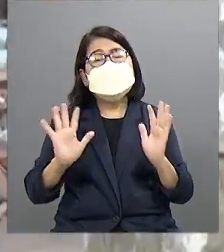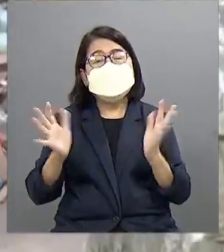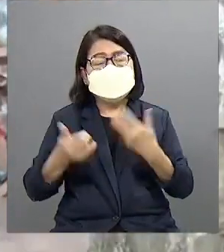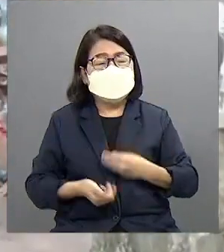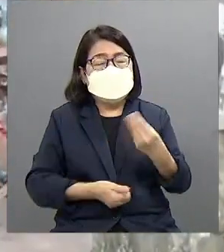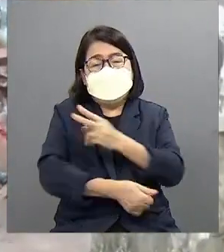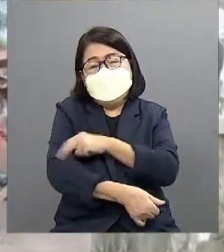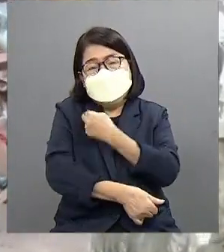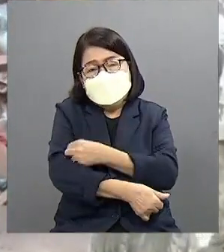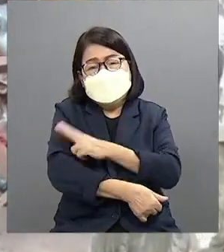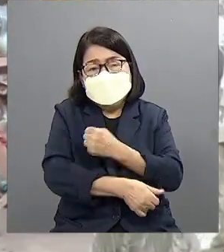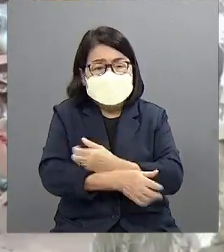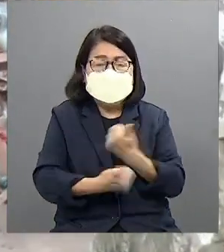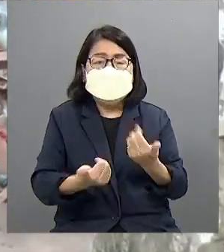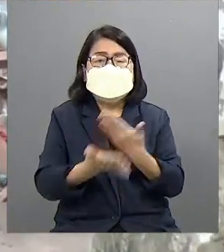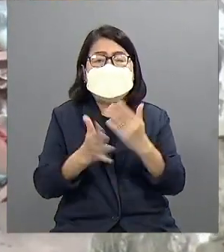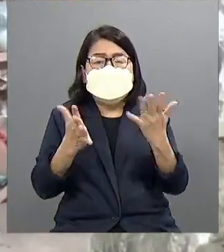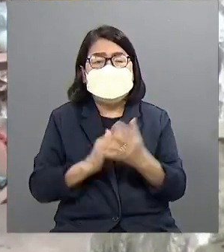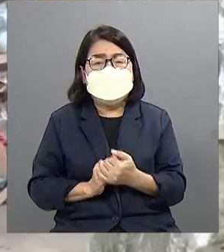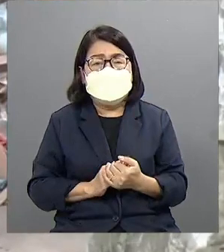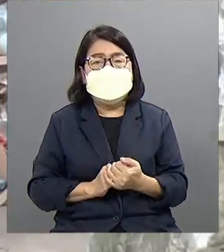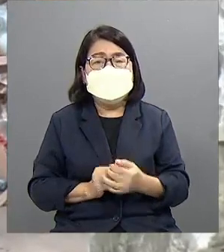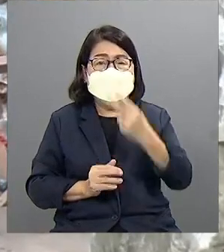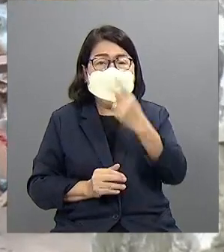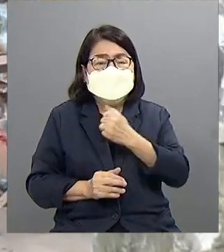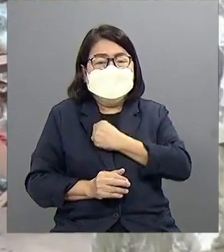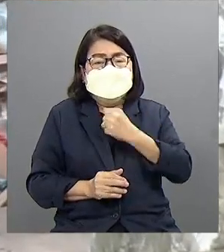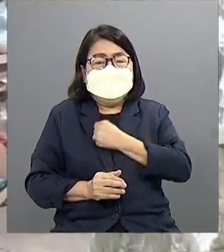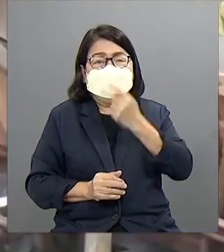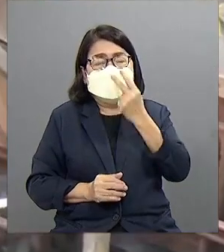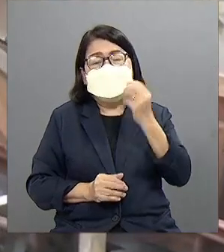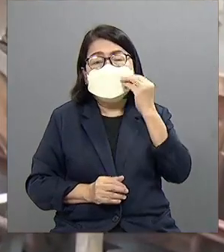านไม่ได้นะคะแล้วก็อยู่กันแบบนี้เนี่ยคุณผู้ชมดูสิคะ